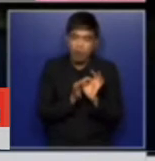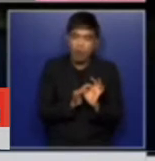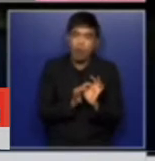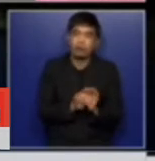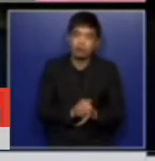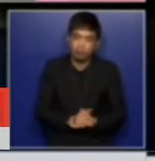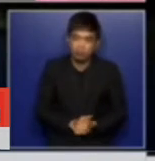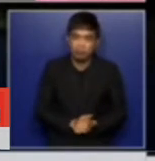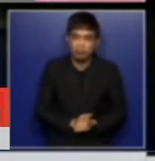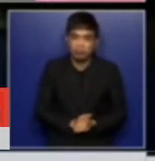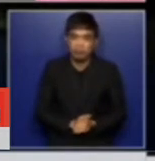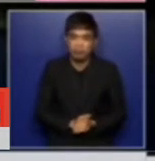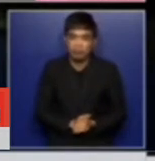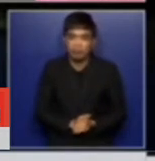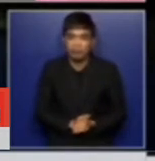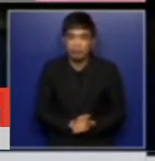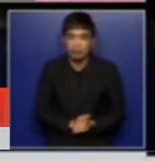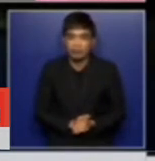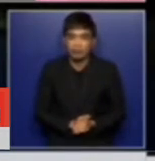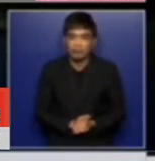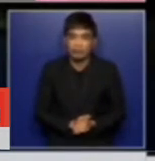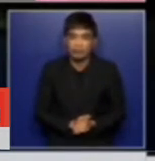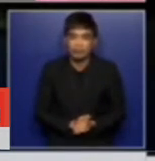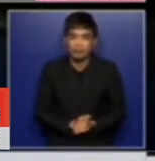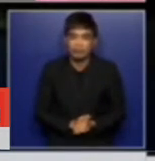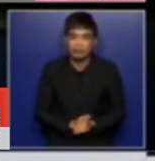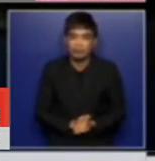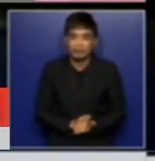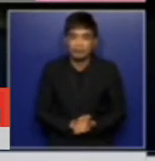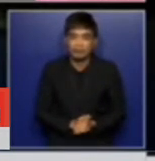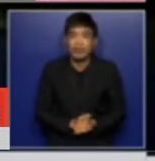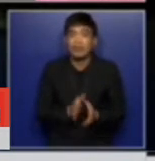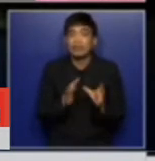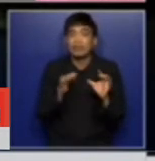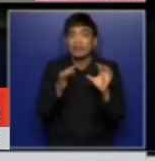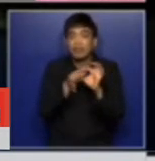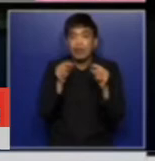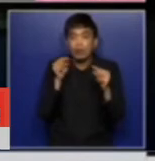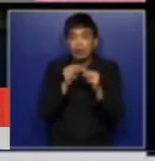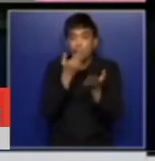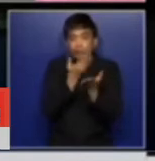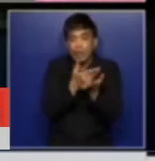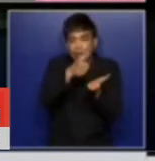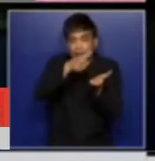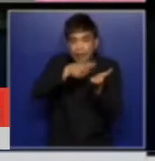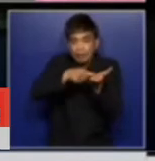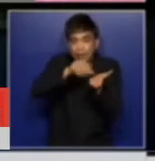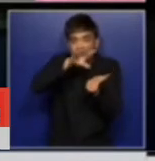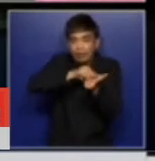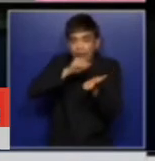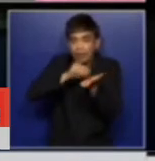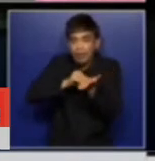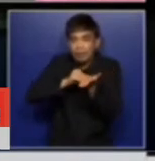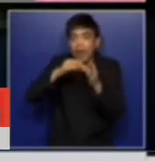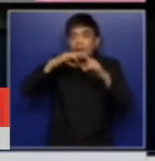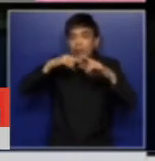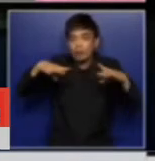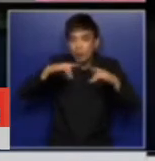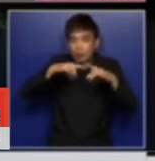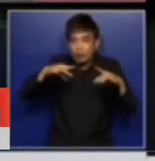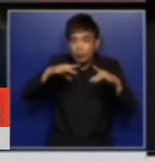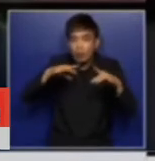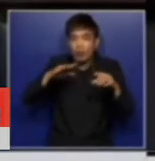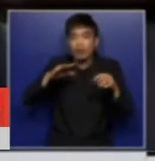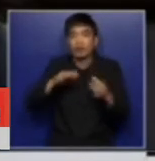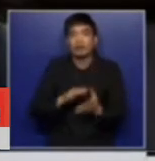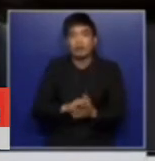วงแต่ที่ผมพูดนะครับเรื่องของการเก็บรายได้ไม่เข้าเป้าเนี่ยยังไม่เท่ากับเรื่องต่อไปที่ผมกำลังจะบอก